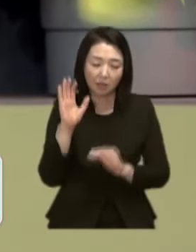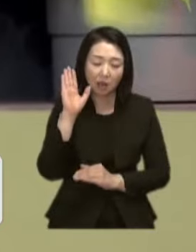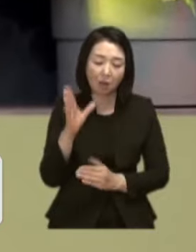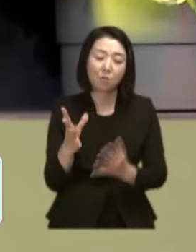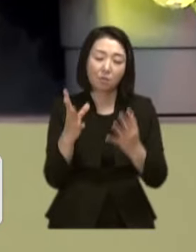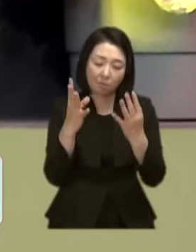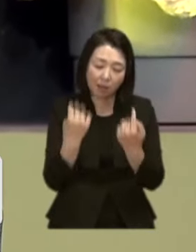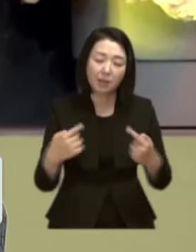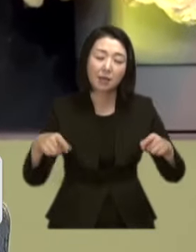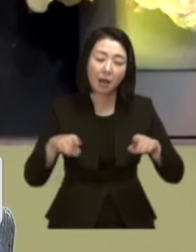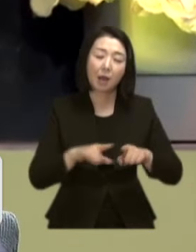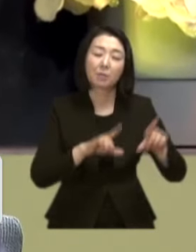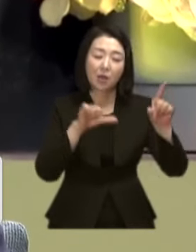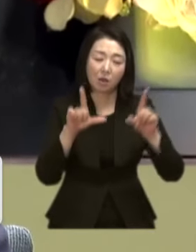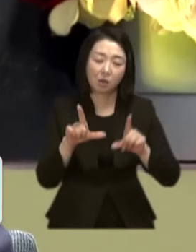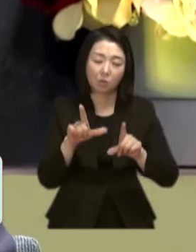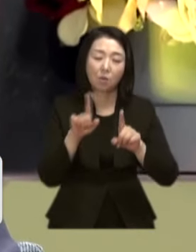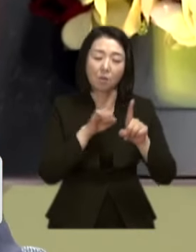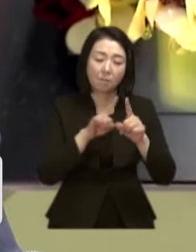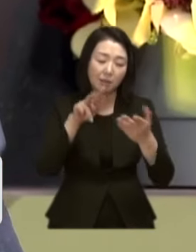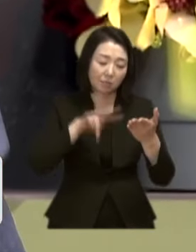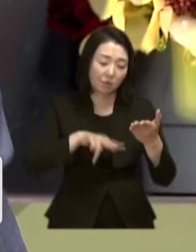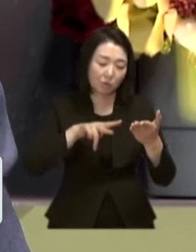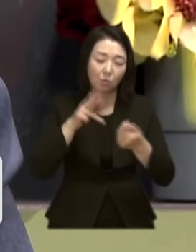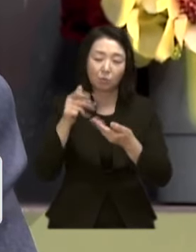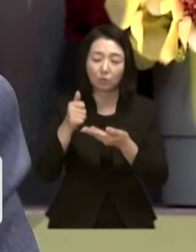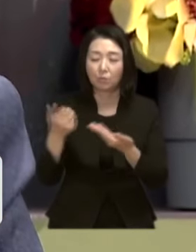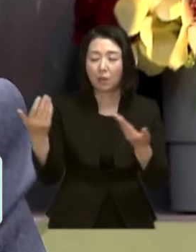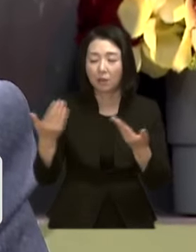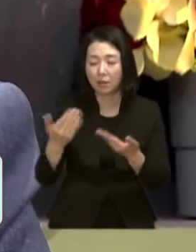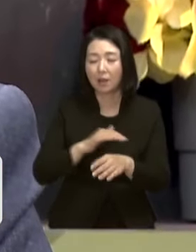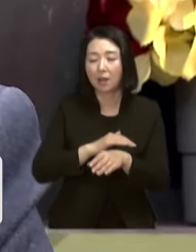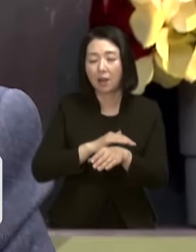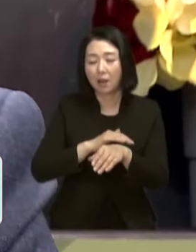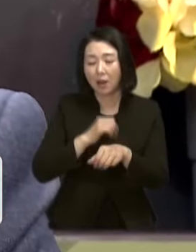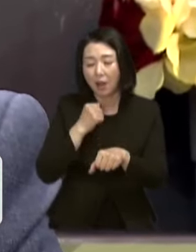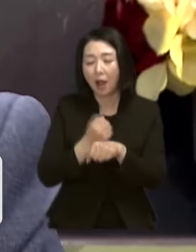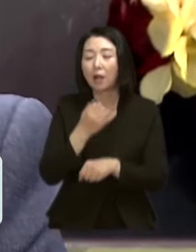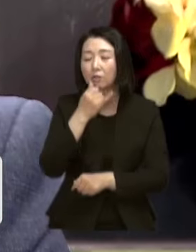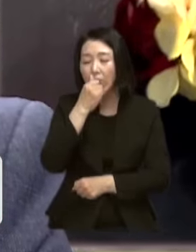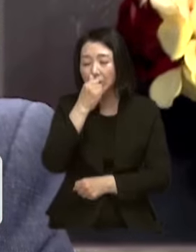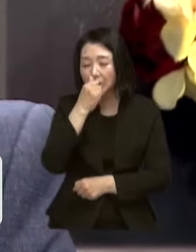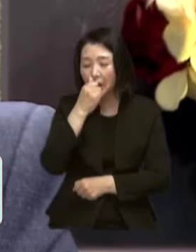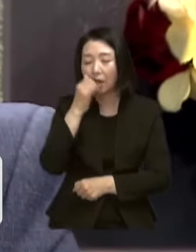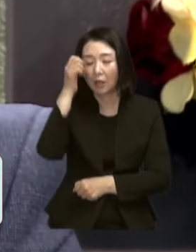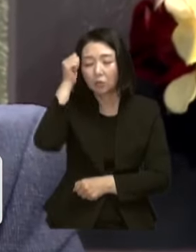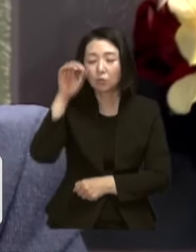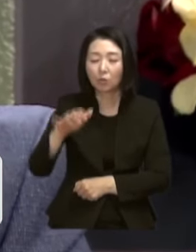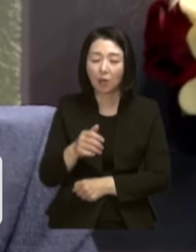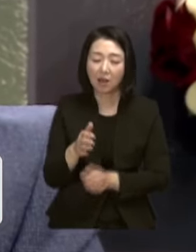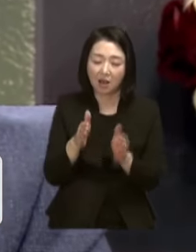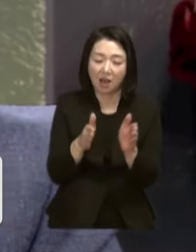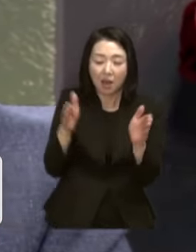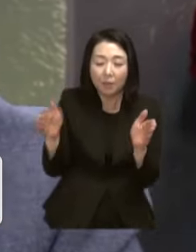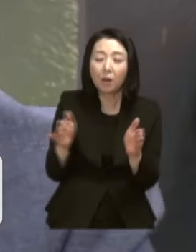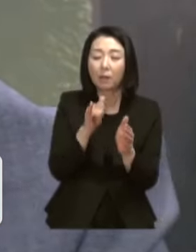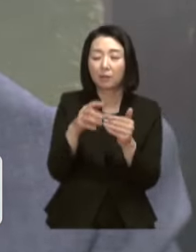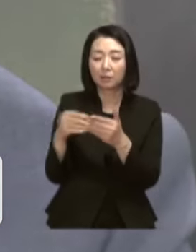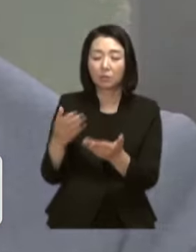함께 거하며 함께 말씀을 읽고 주님의 사역을 해나갈 수 있게 아버지 하나님 숙소가 넓어질 수 있게